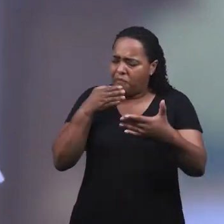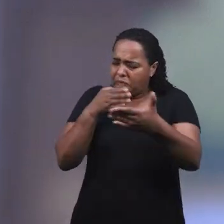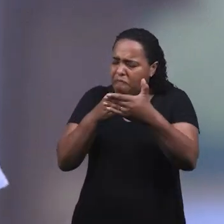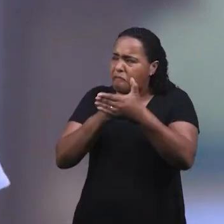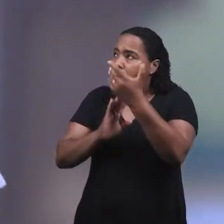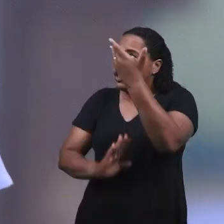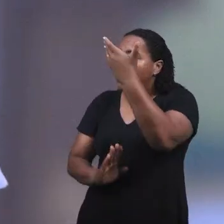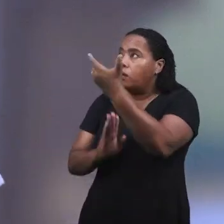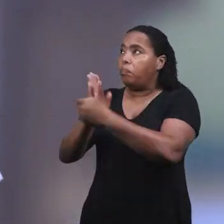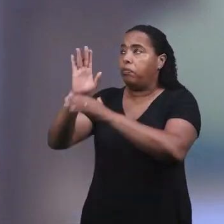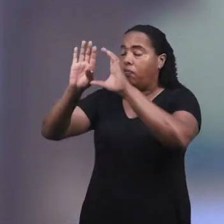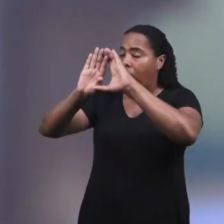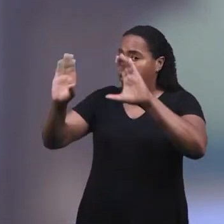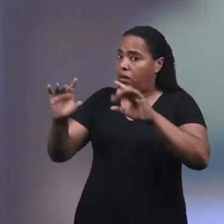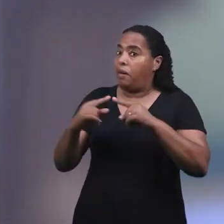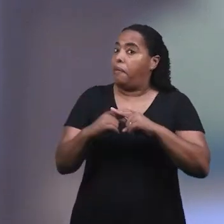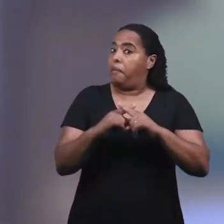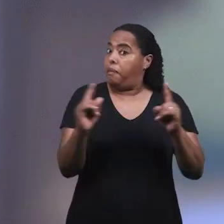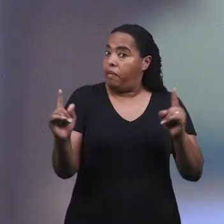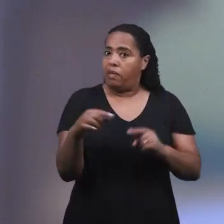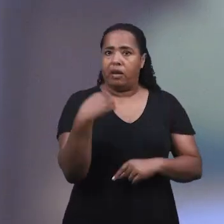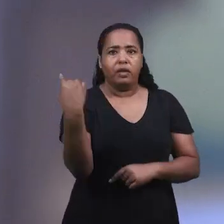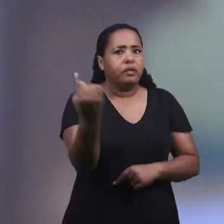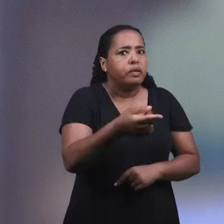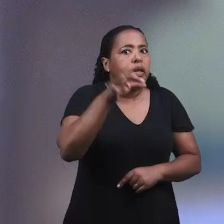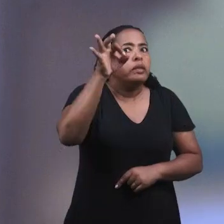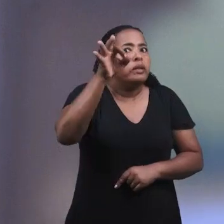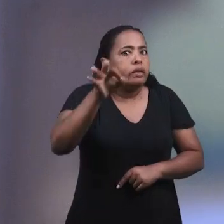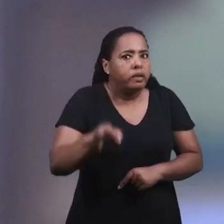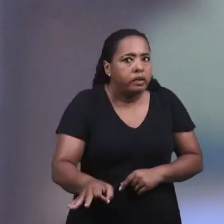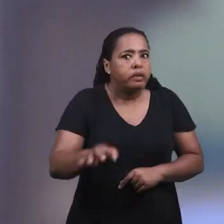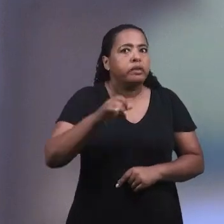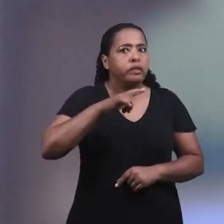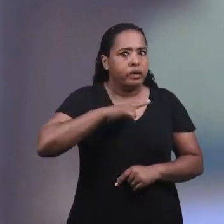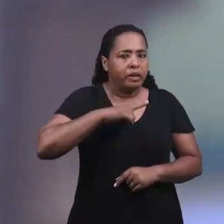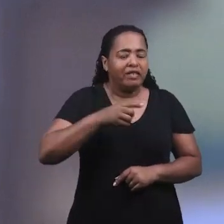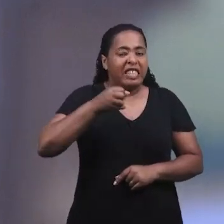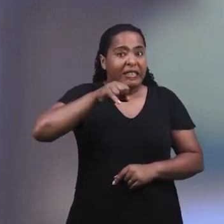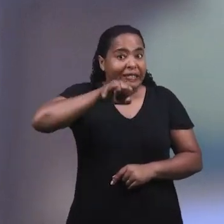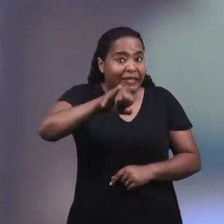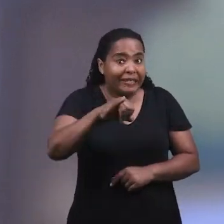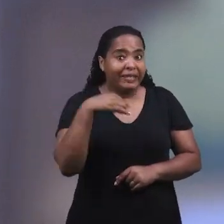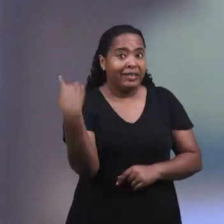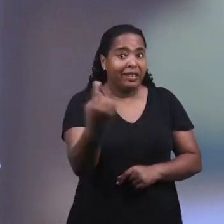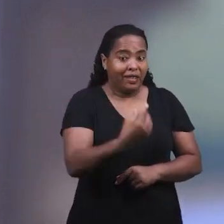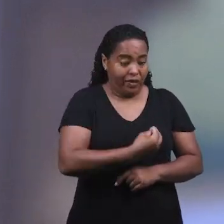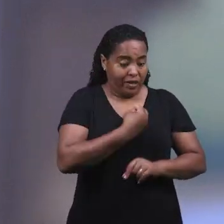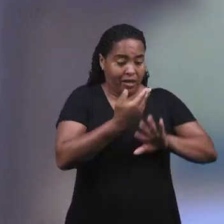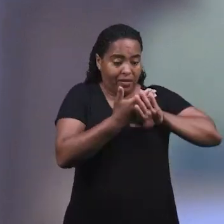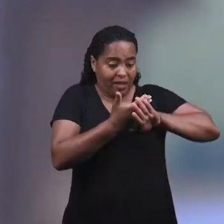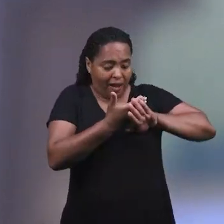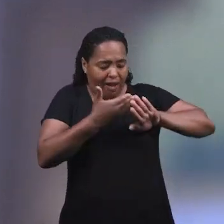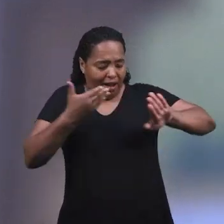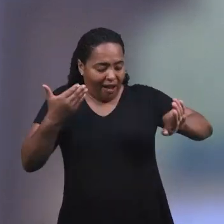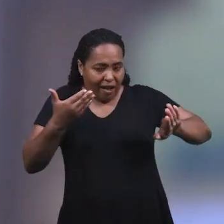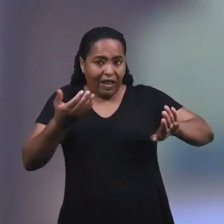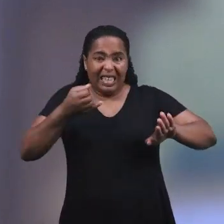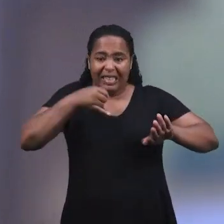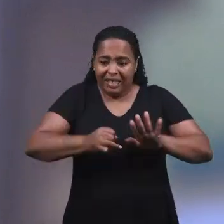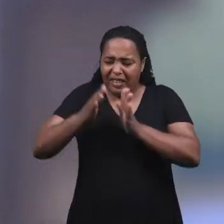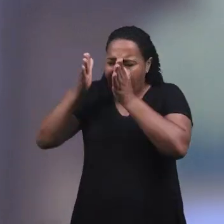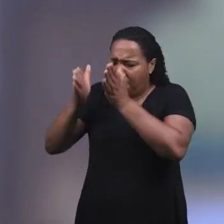à l'éternité. Mais nous avons une certitude, c'est de vivre. Si nous vivons une vie en sanctification, si nous sommes